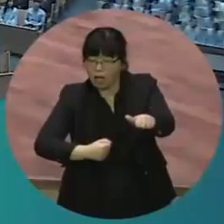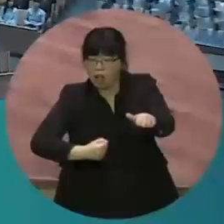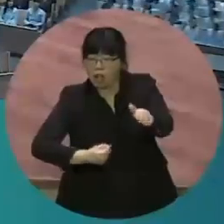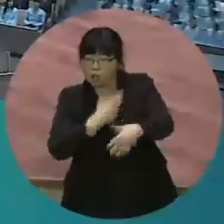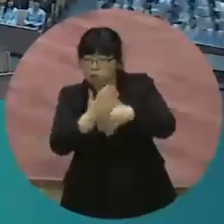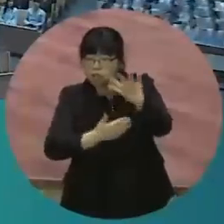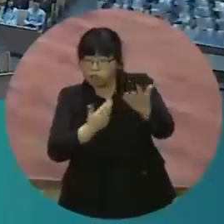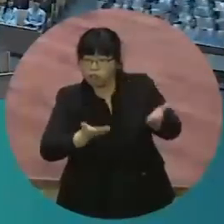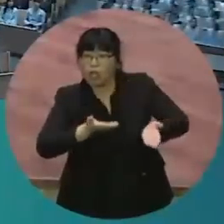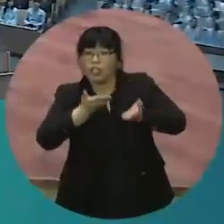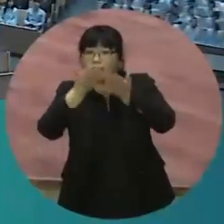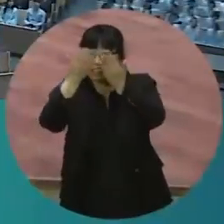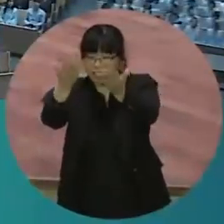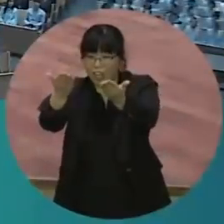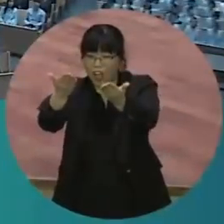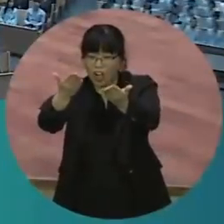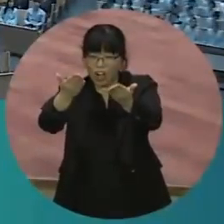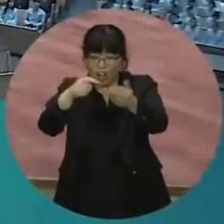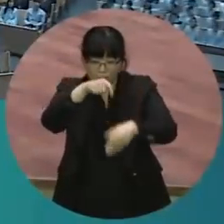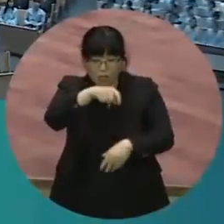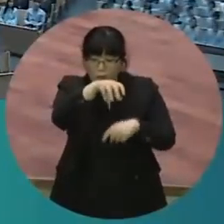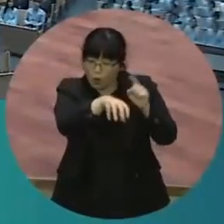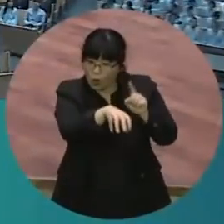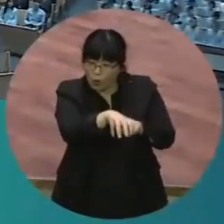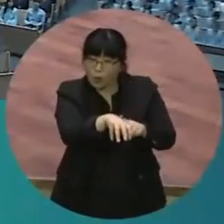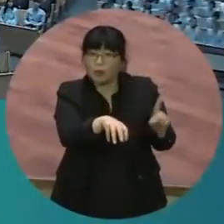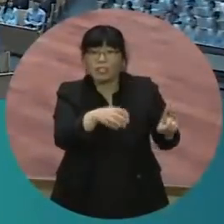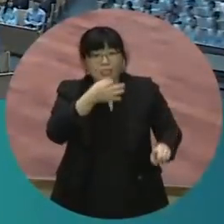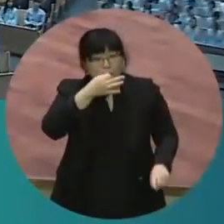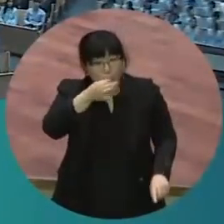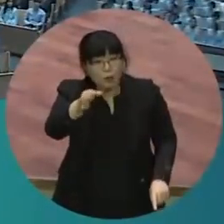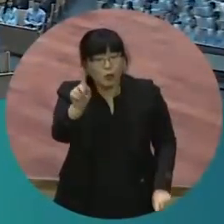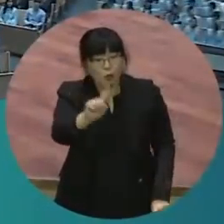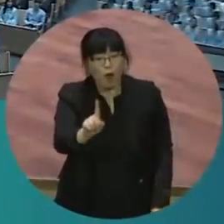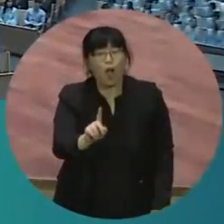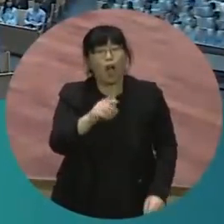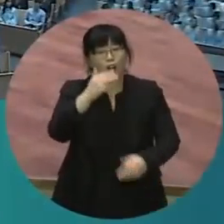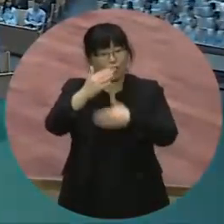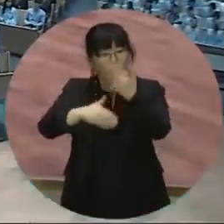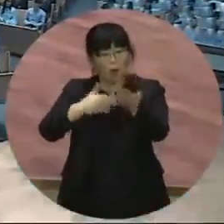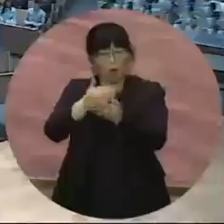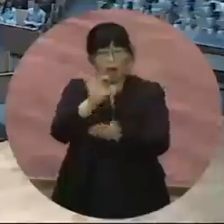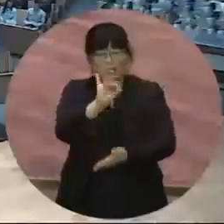사람들이 이르기를 여호와의 산에서 준비되리라 하더라.